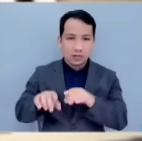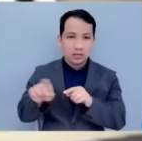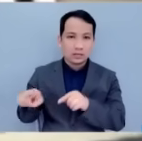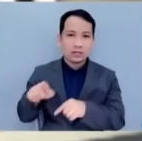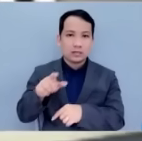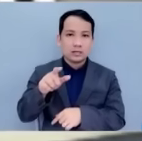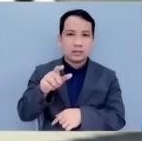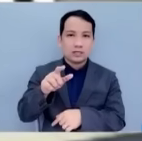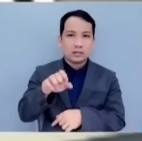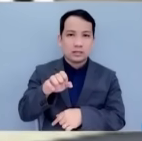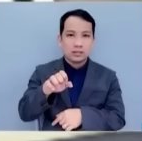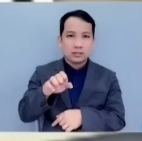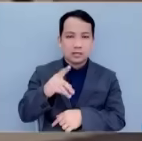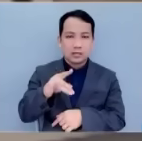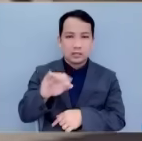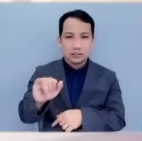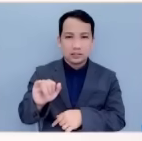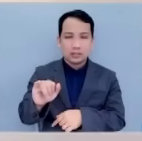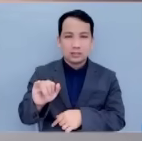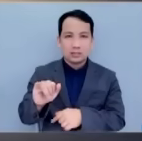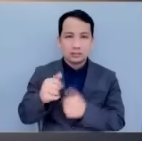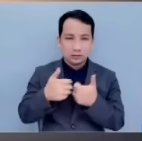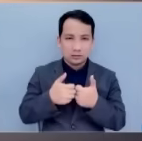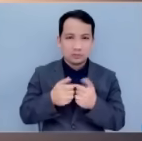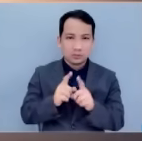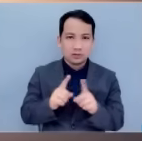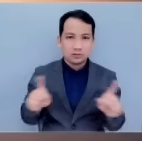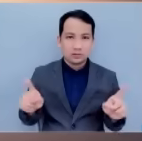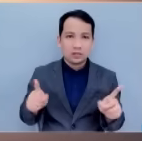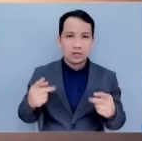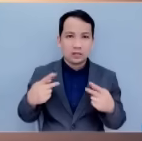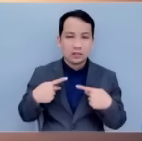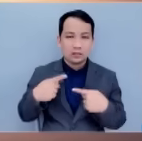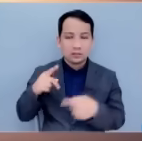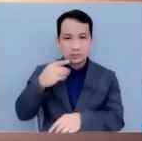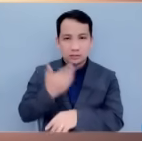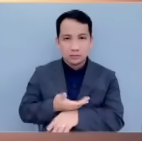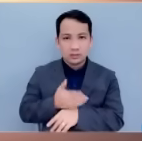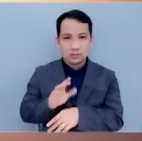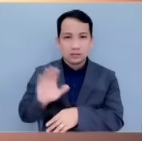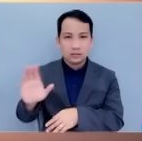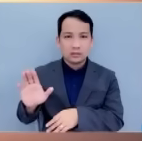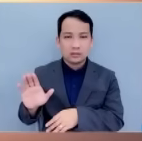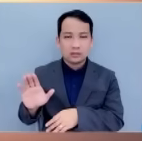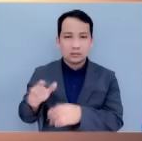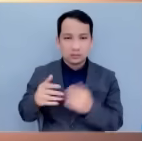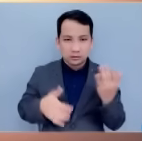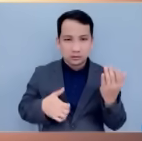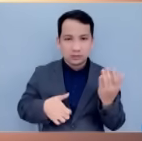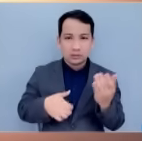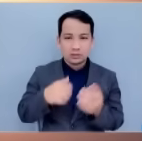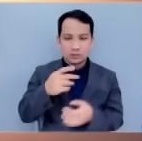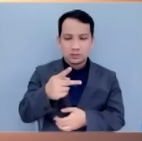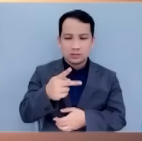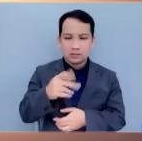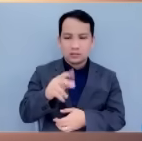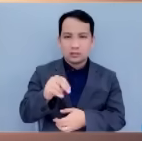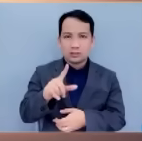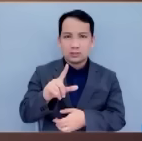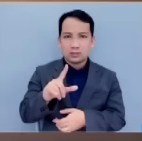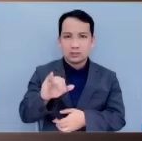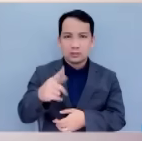Andy. Matapos ang relasyon kay Mark, nagkaroon pa ng isang anak si Jacqueline sa gitaristang si Kenneth Ilagan. Siya si